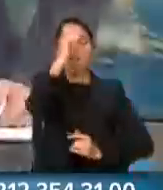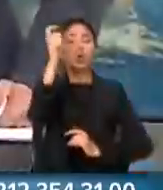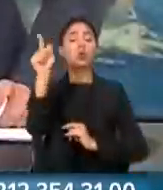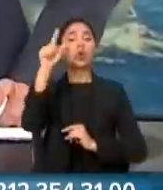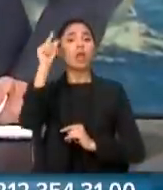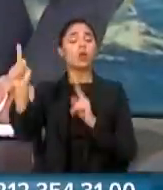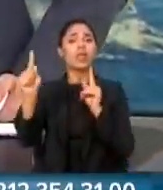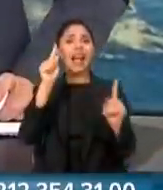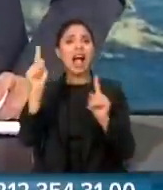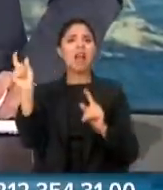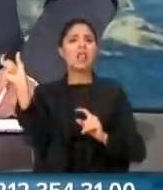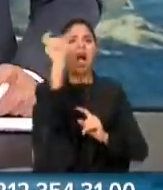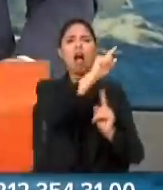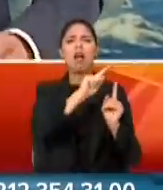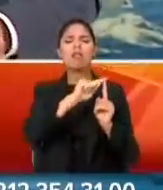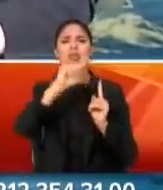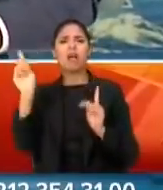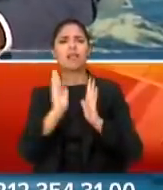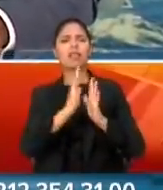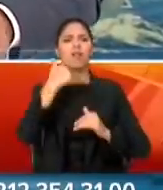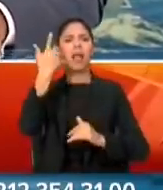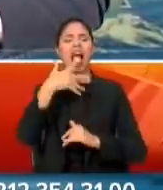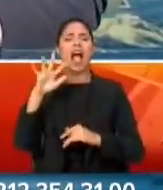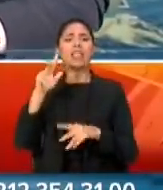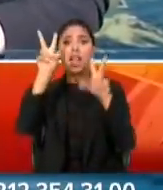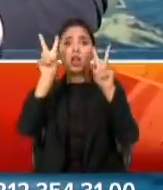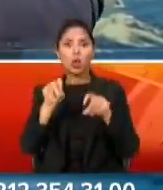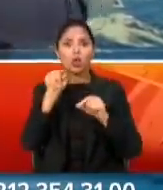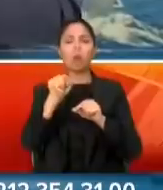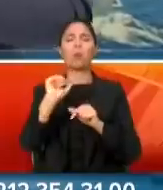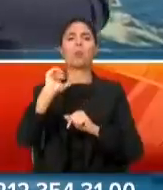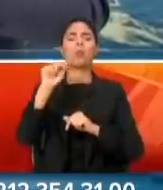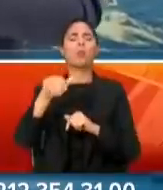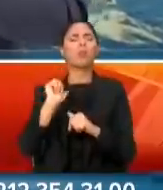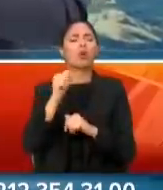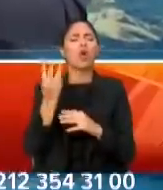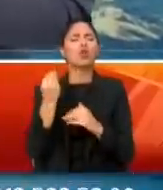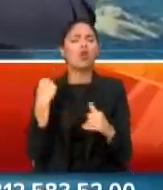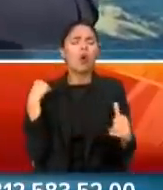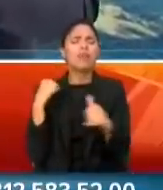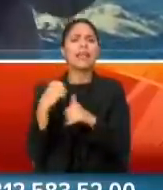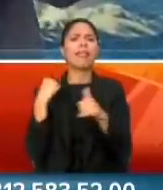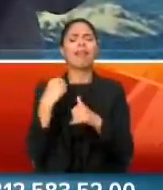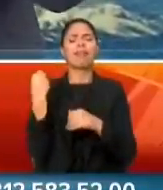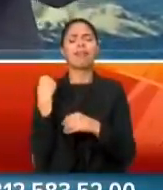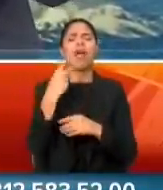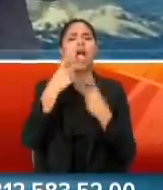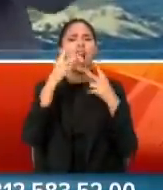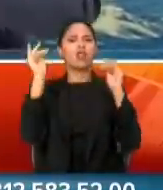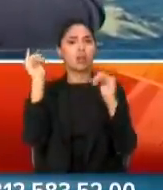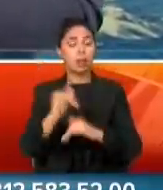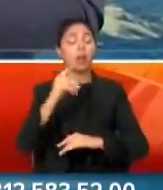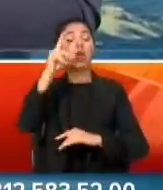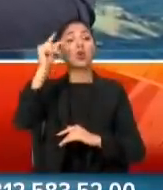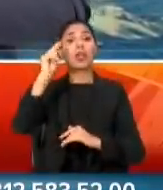Türkiye ile Yunanistan arasında aylardır devam eden Doğu Akdeniz geriliminde bugün birbiri ardına flash açıklamalar geldi. Özellikle de